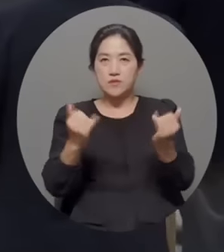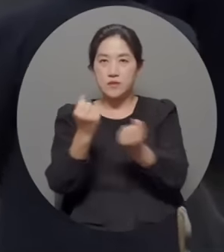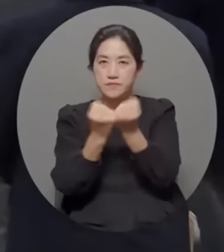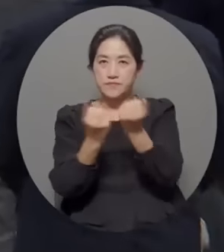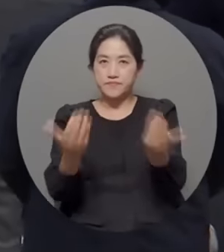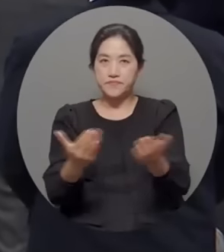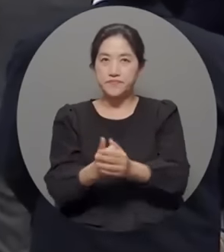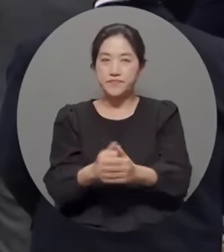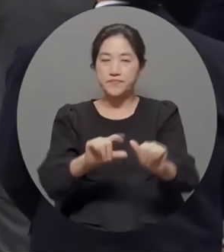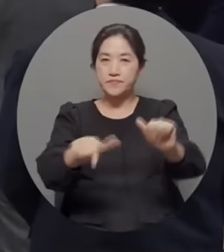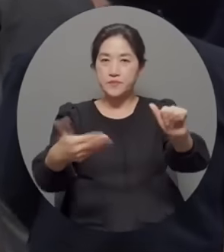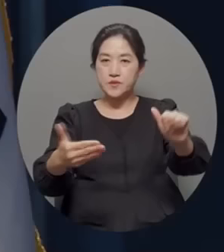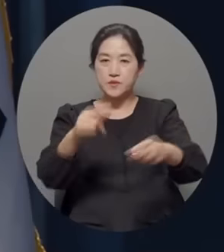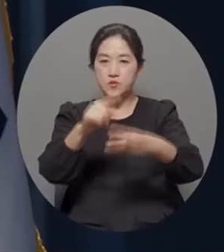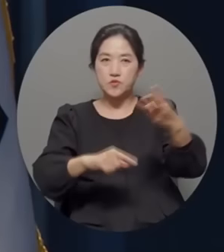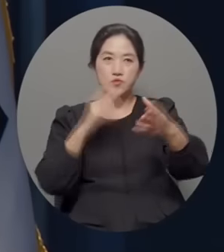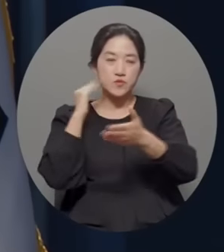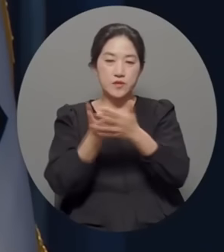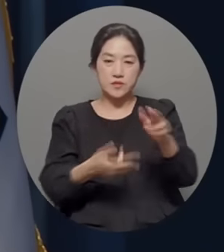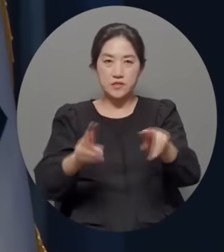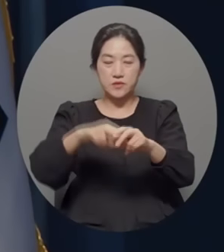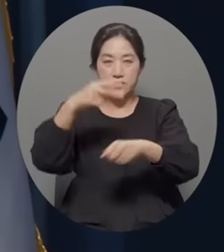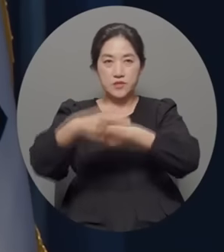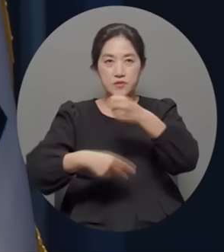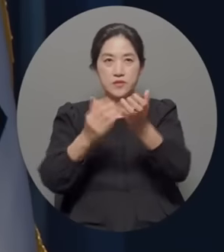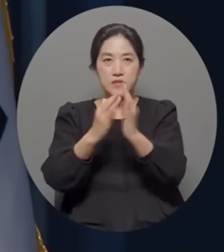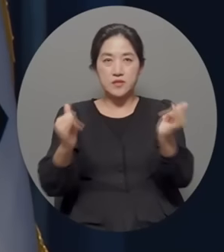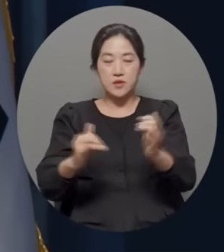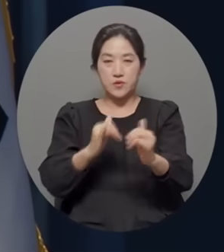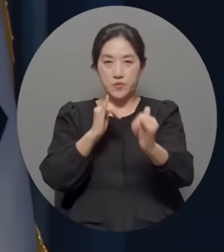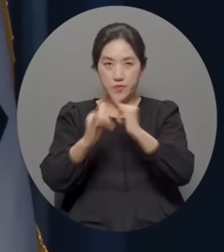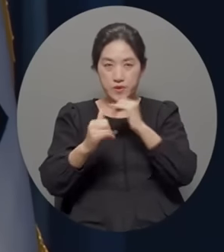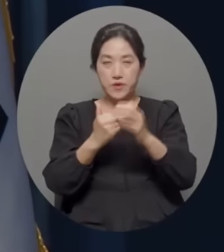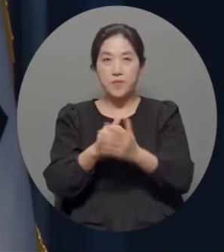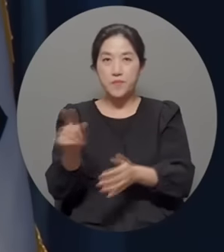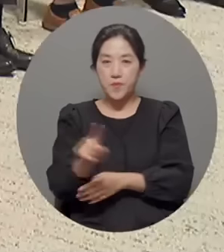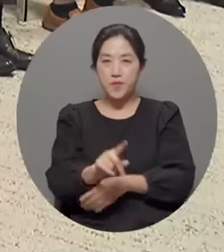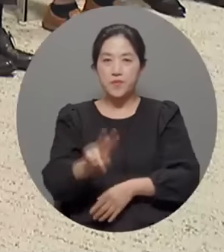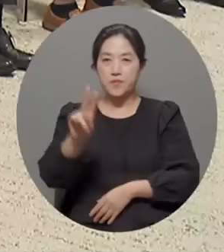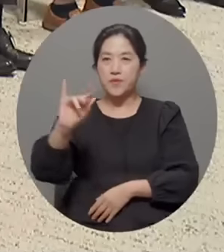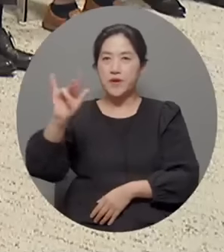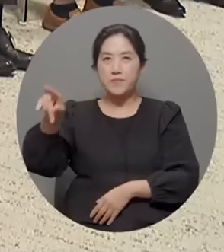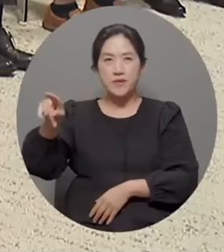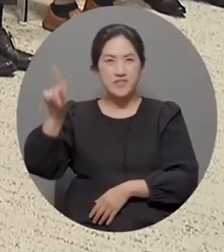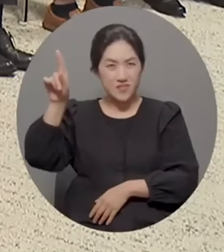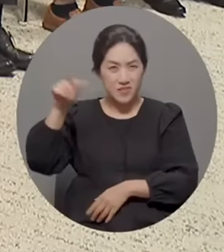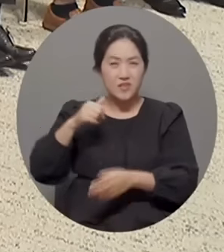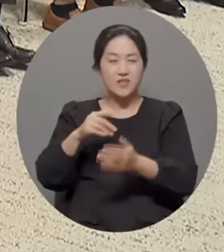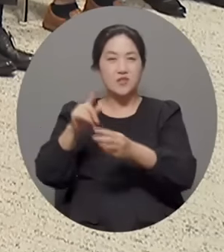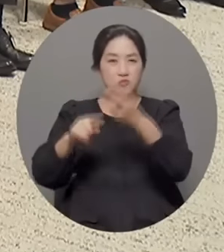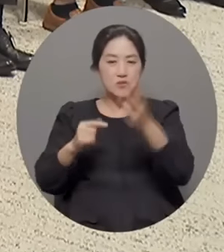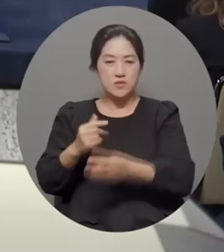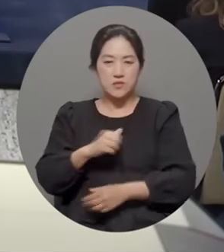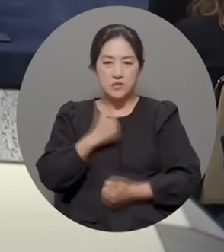지난 9일 윤석열 대통령의 취임 2주년 기자회견. 이른바 VIP 경로설에 대한 질문이 나왔습니다.